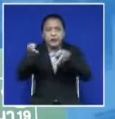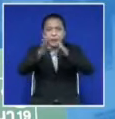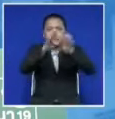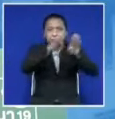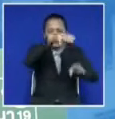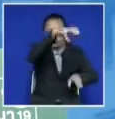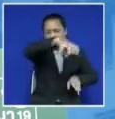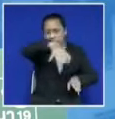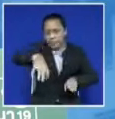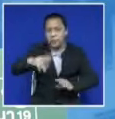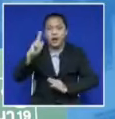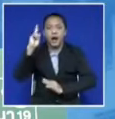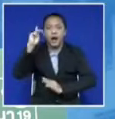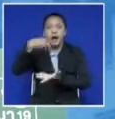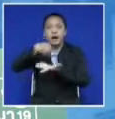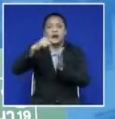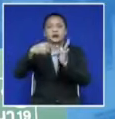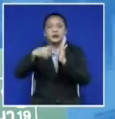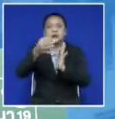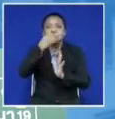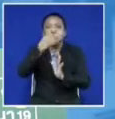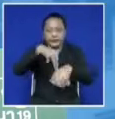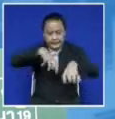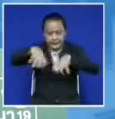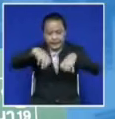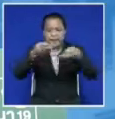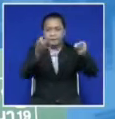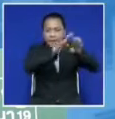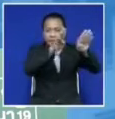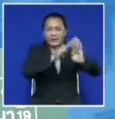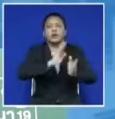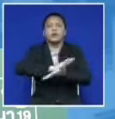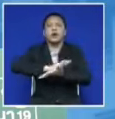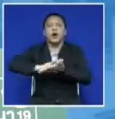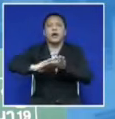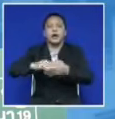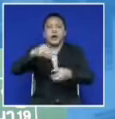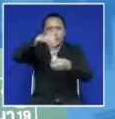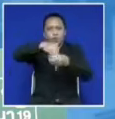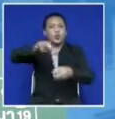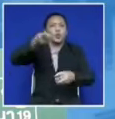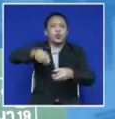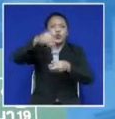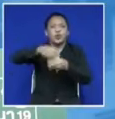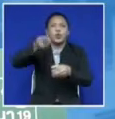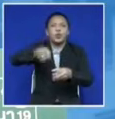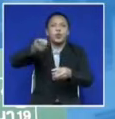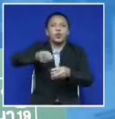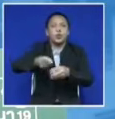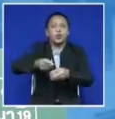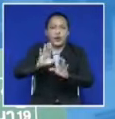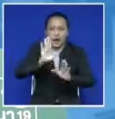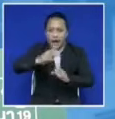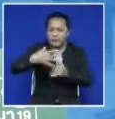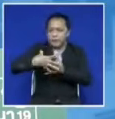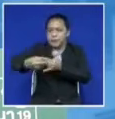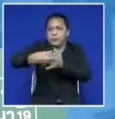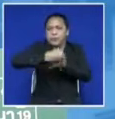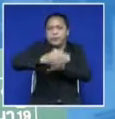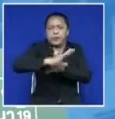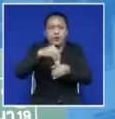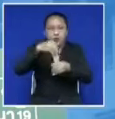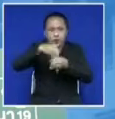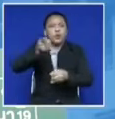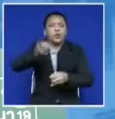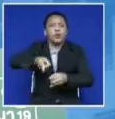ย่างที่เป็นข่าวไปแล้วทางจังหวัดก็ได้ดำเนินการนะครับเพื่อไม่ให้เกิดการเคลื่อนไหวที่จะนำเชื้อไปที่อื่นและแน่นอนนะครับที่ผ่านมา